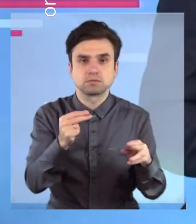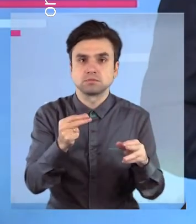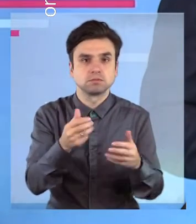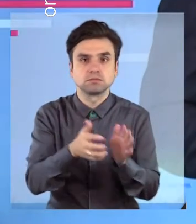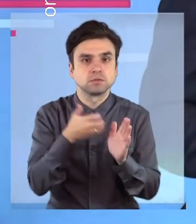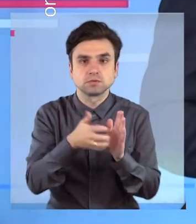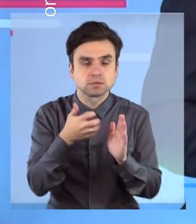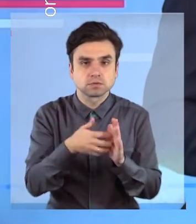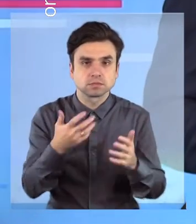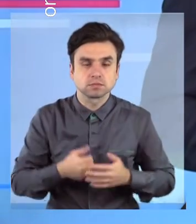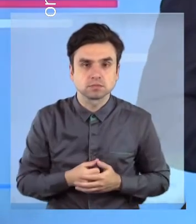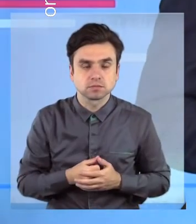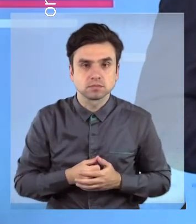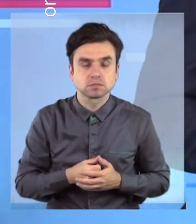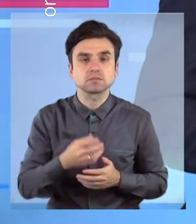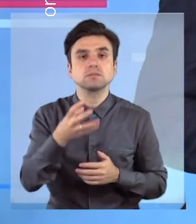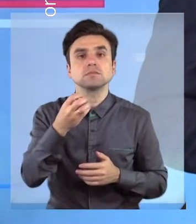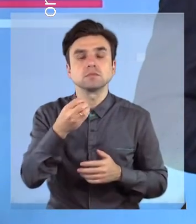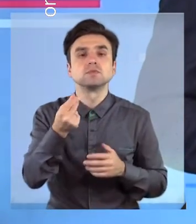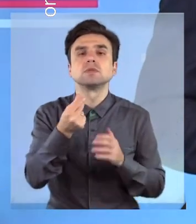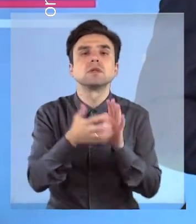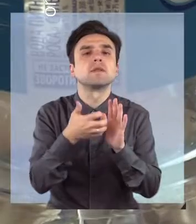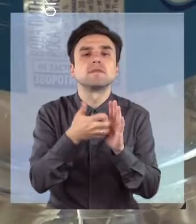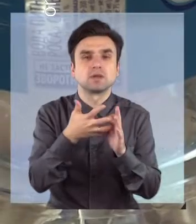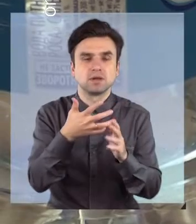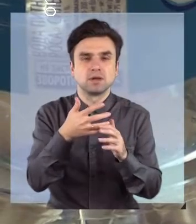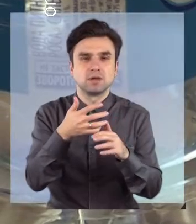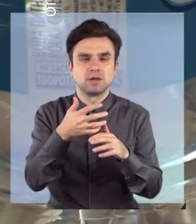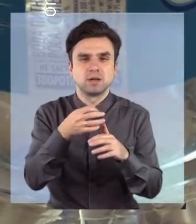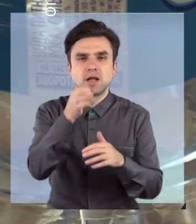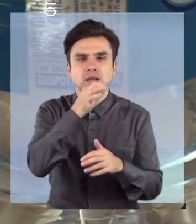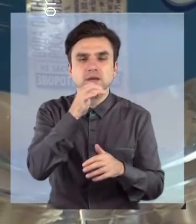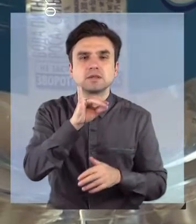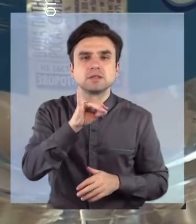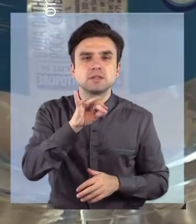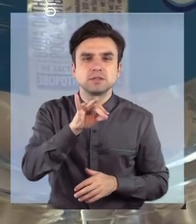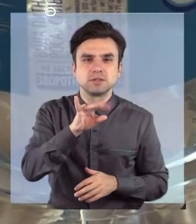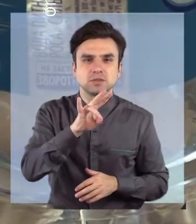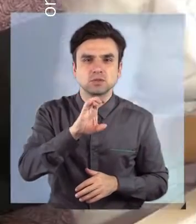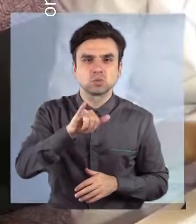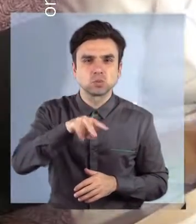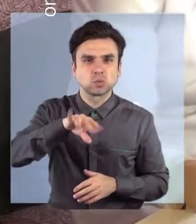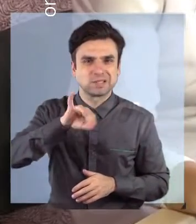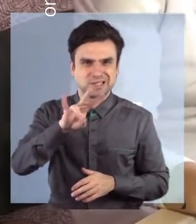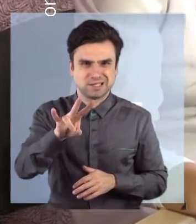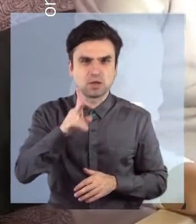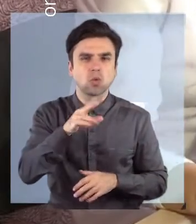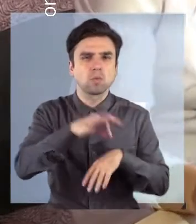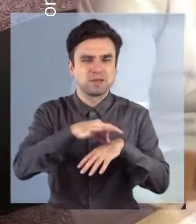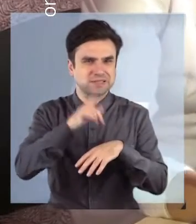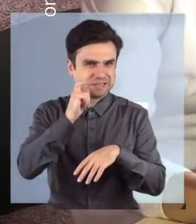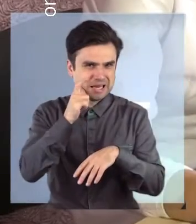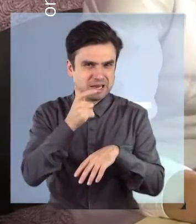Рожко. Окрім цього, бракує ще грошей на інсулін для хворих на цукровий діабет. Причиною пані назвала недофінансування з